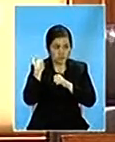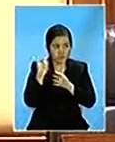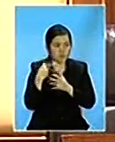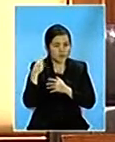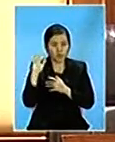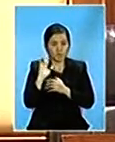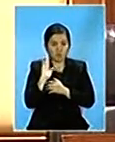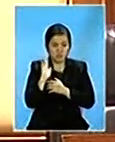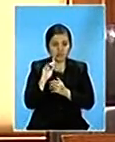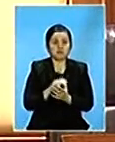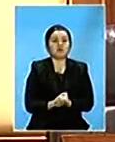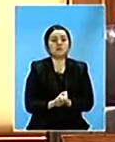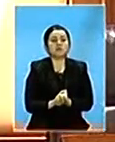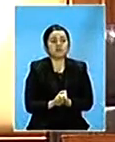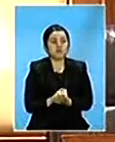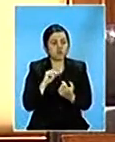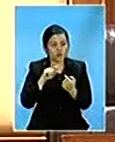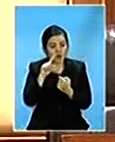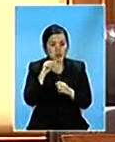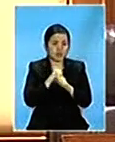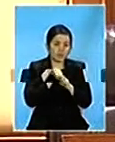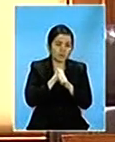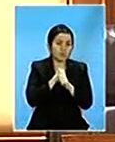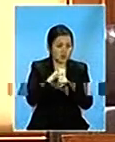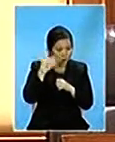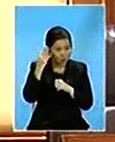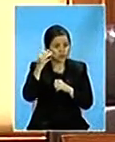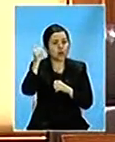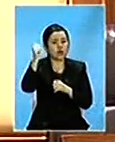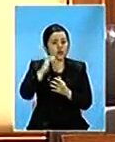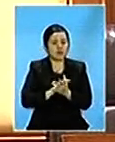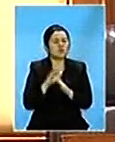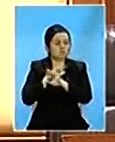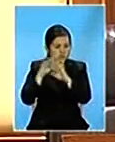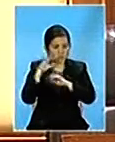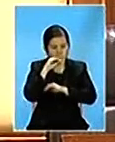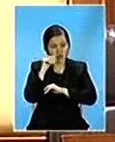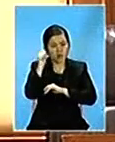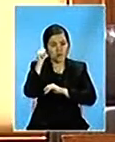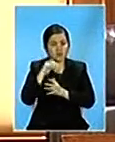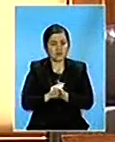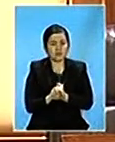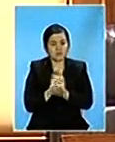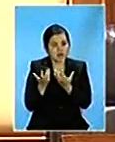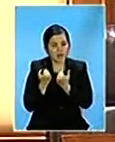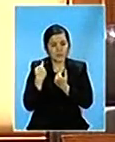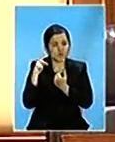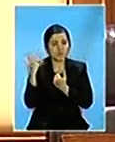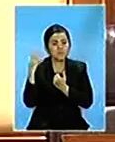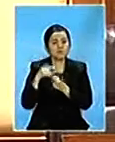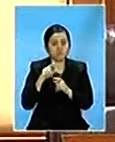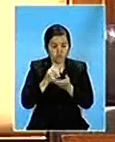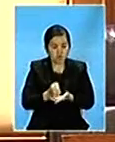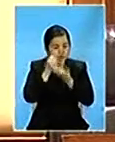โยชน์อะไรเลยนะครับตอนไหนมีแค่ไหนก็ทำไปแค่นั้นผมว่าเชื่อผมเถอะเลิกพูดเรื่องนี้เถอะนะฮะไม่ดีกับใครหรอกครับนะครับมาช่วยกันคิดปรับป